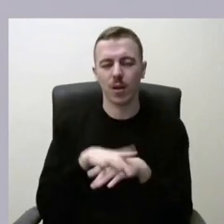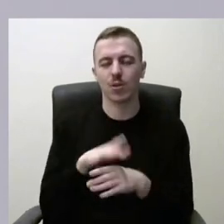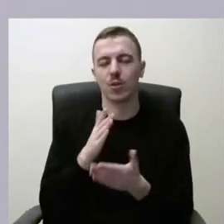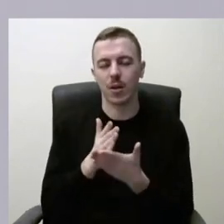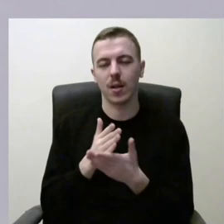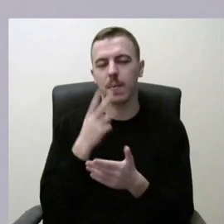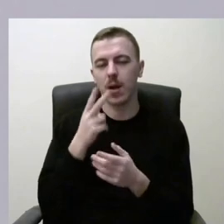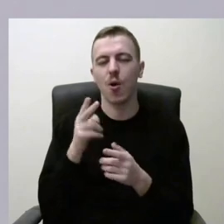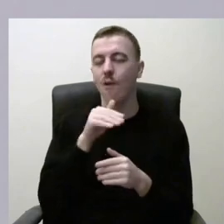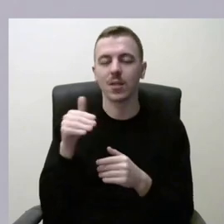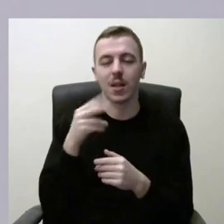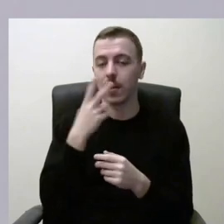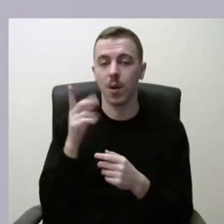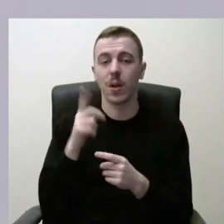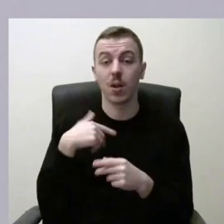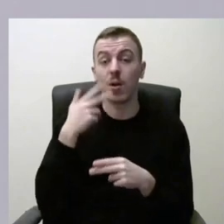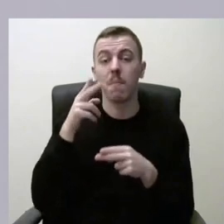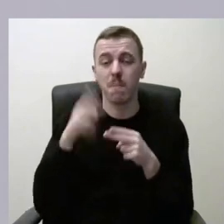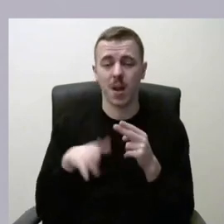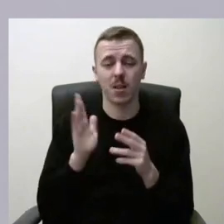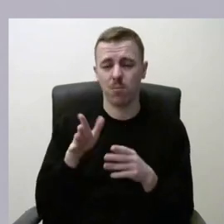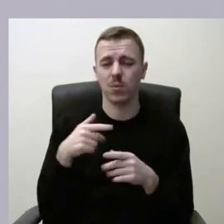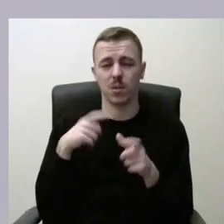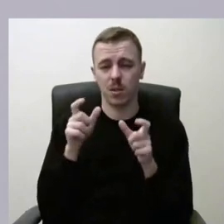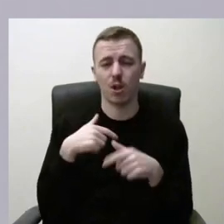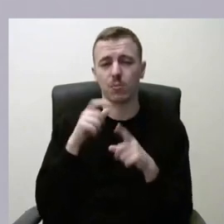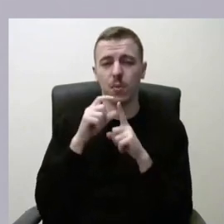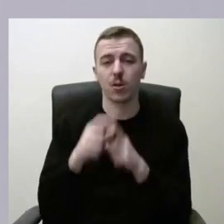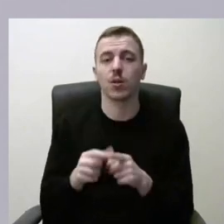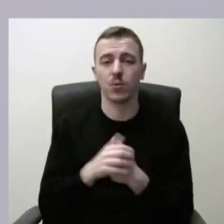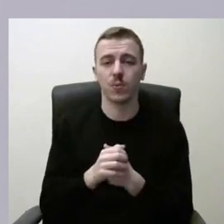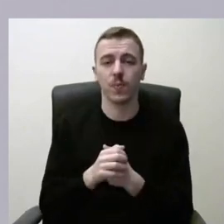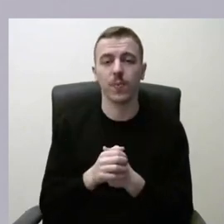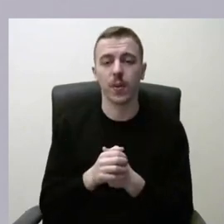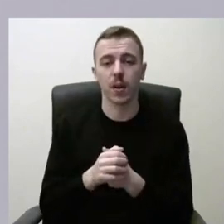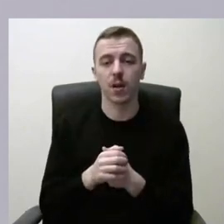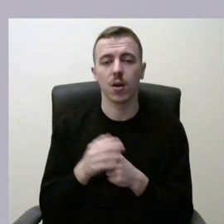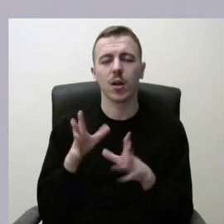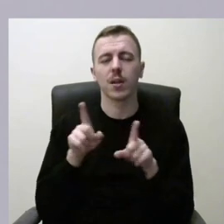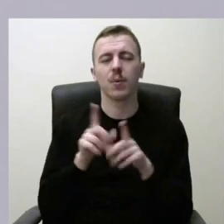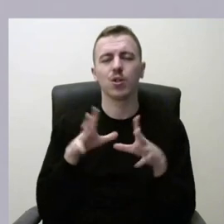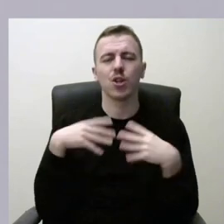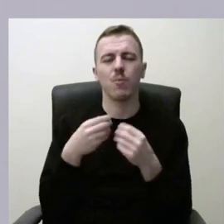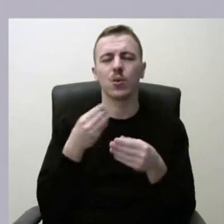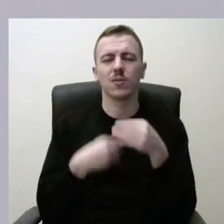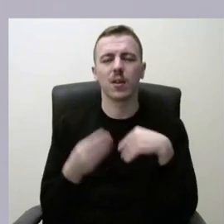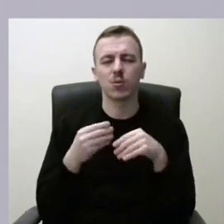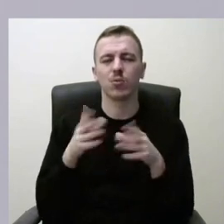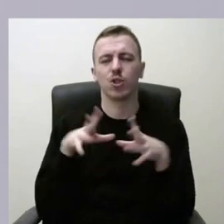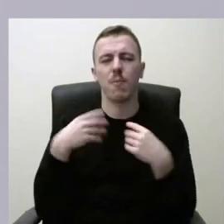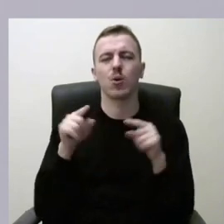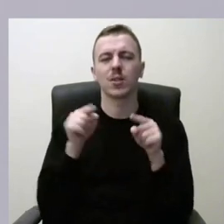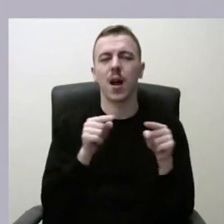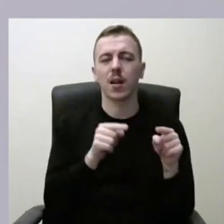atveju šitas bus baigta, tai aš jums pažadu. Toliau, dėl šeimos verslų, šeimos skatinimo,